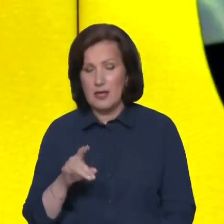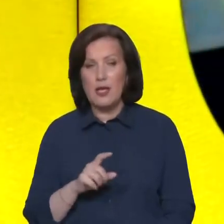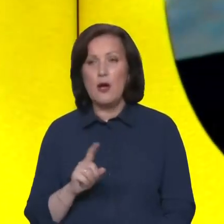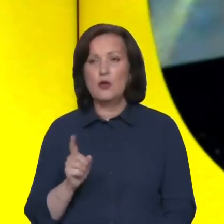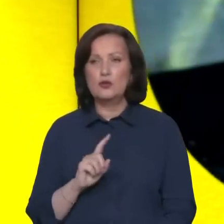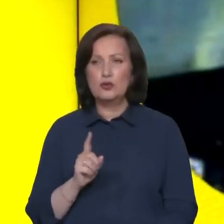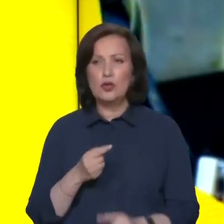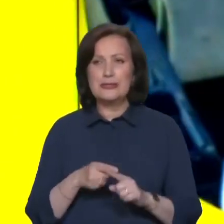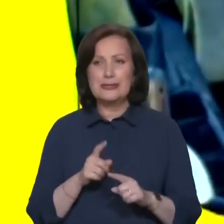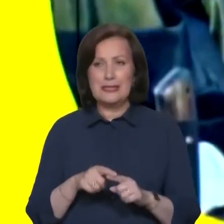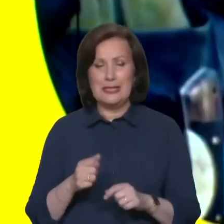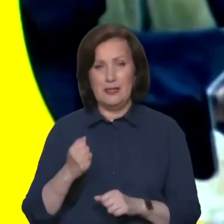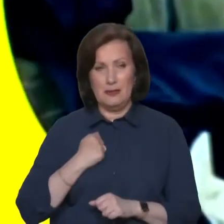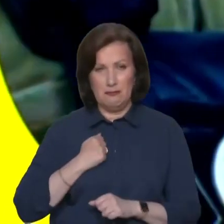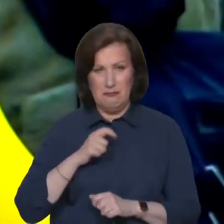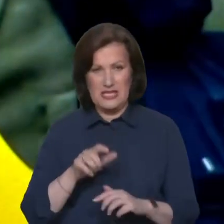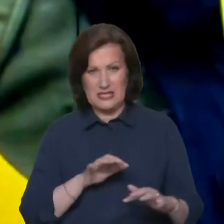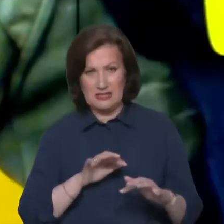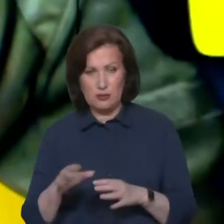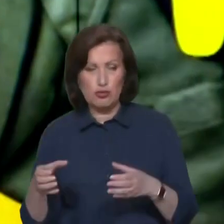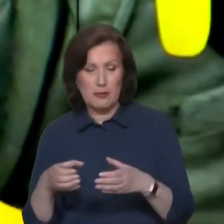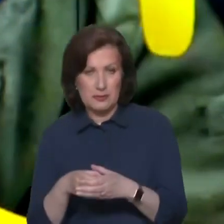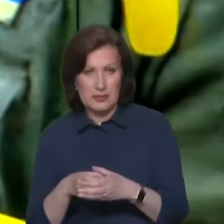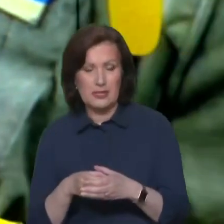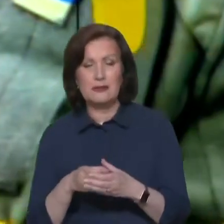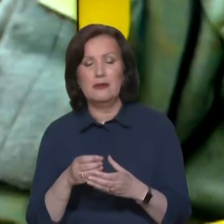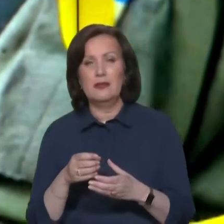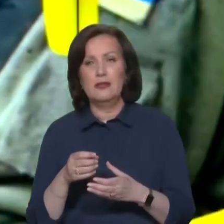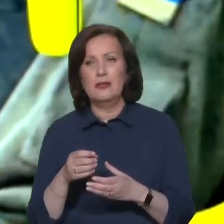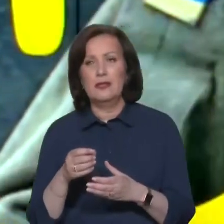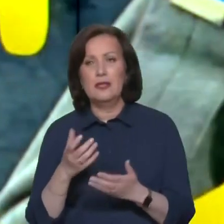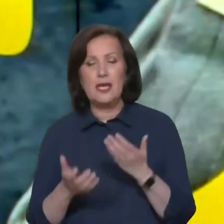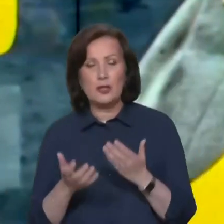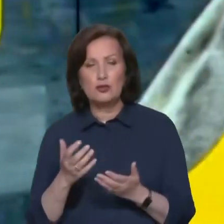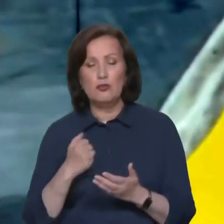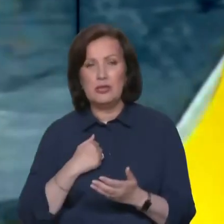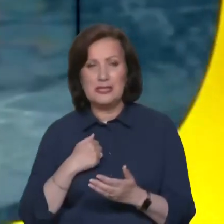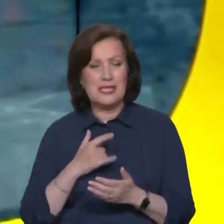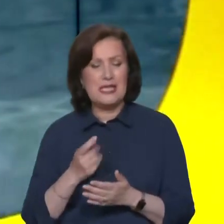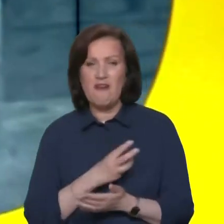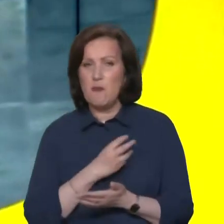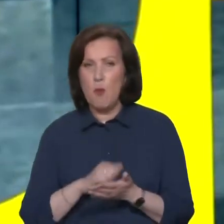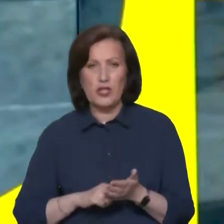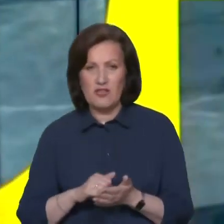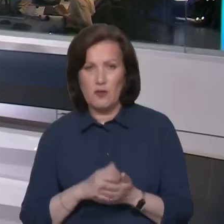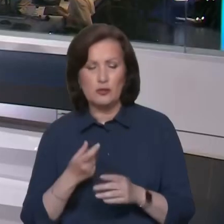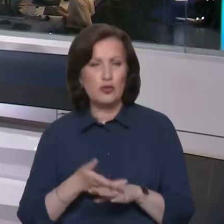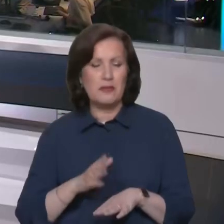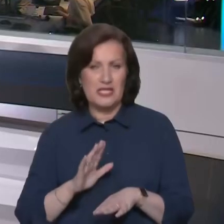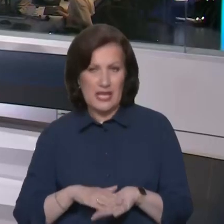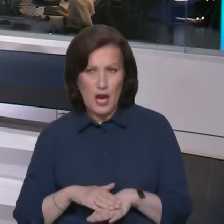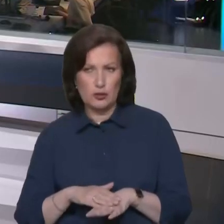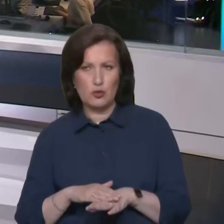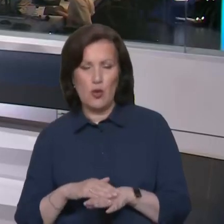я так розумію, що це бійці «Шторм-Зет». І от, якщо бійці не мотивовані, якщо їм тяжко